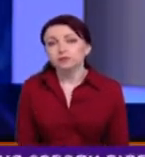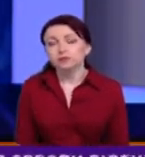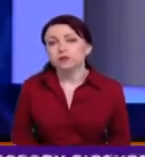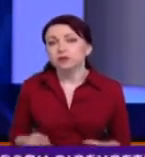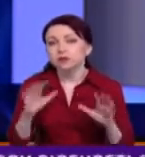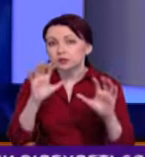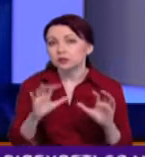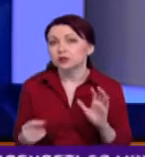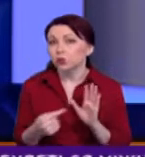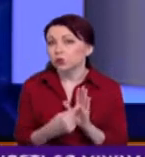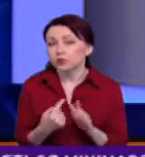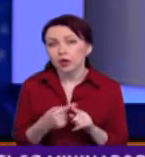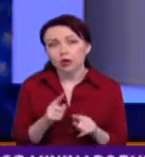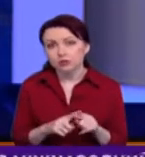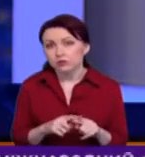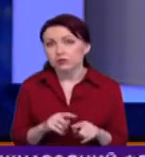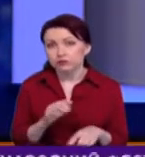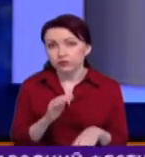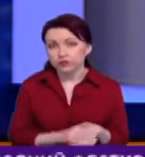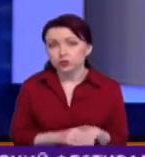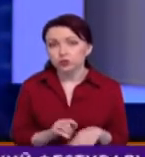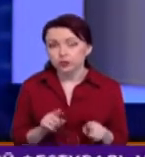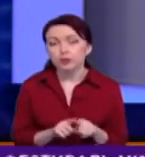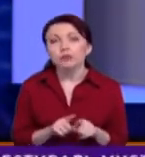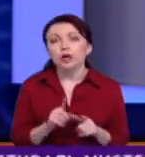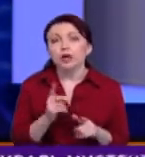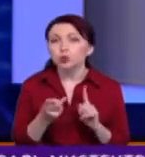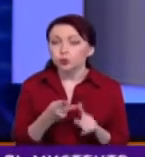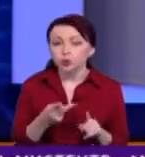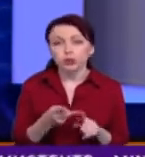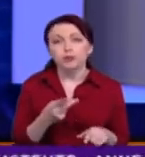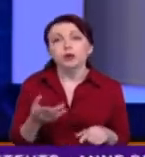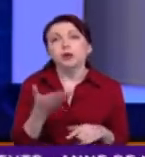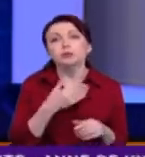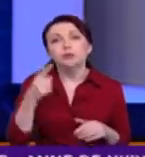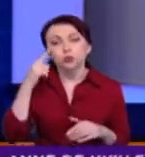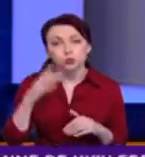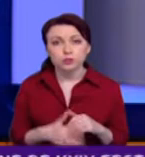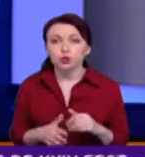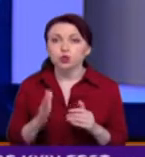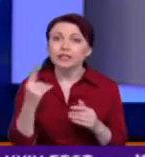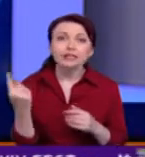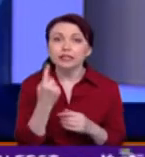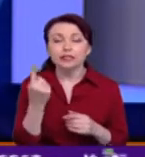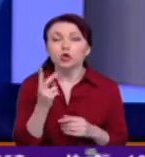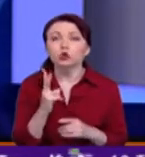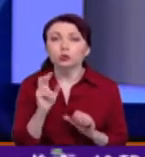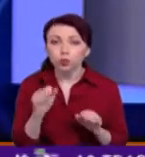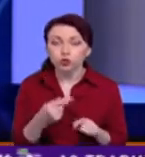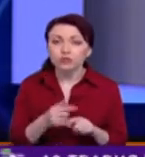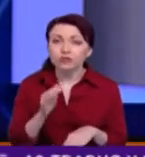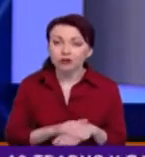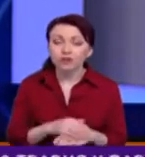законом, а це є фактично організація. Друге, ми розуміємо, що тут єдиний, хто може цей